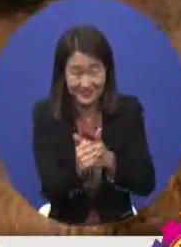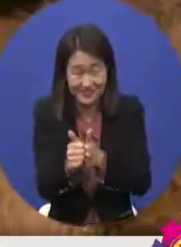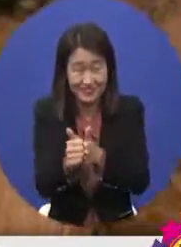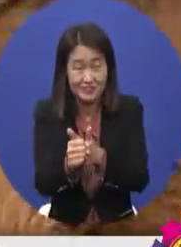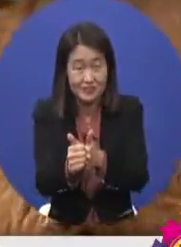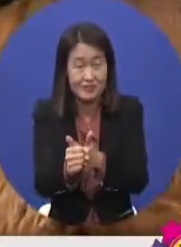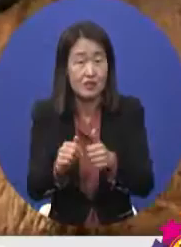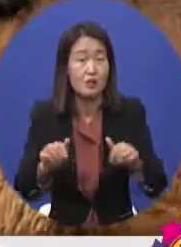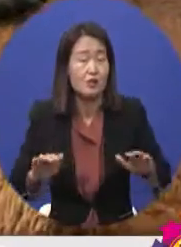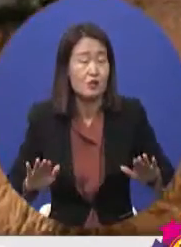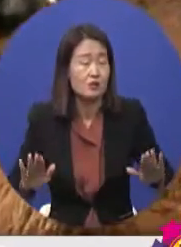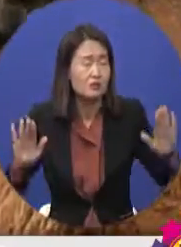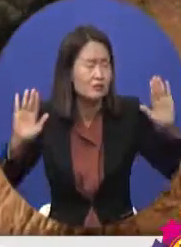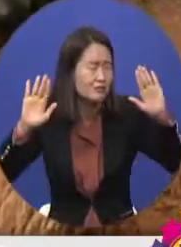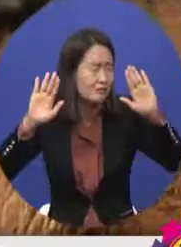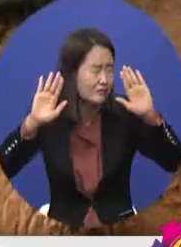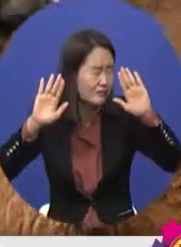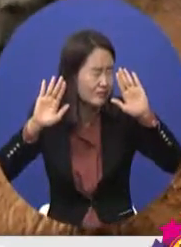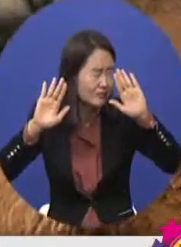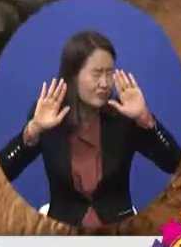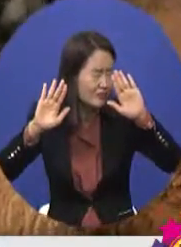오소이따라